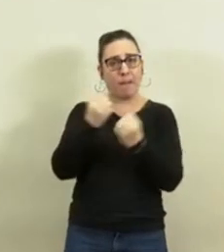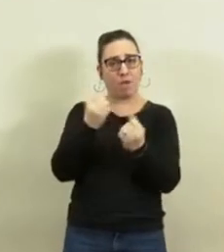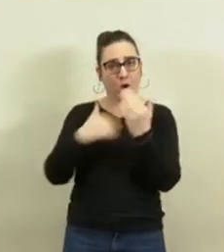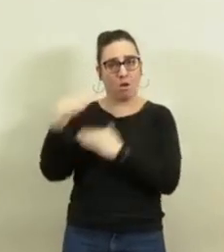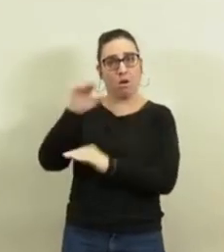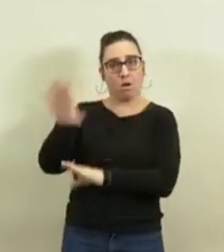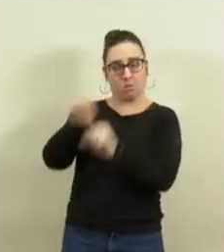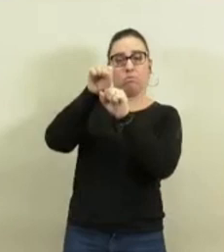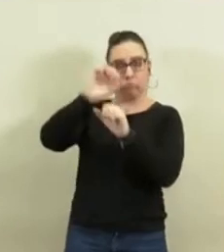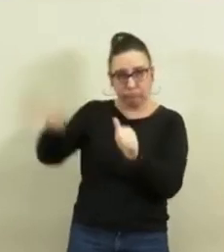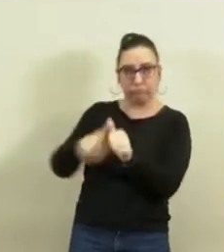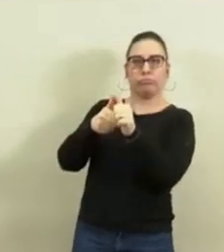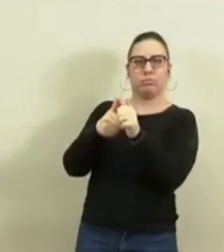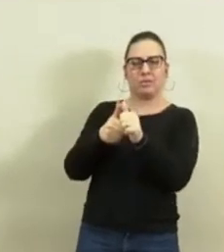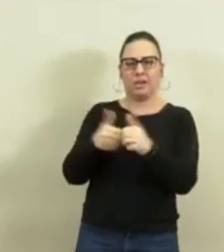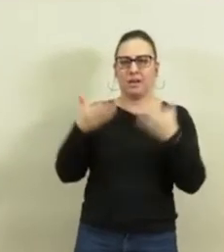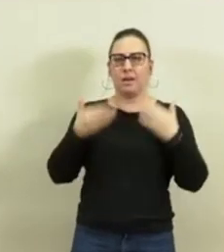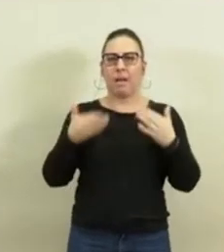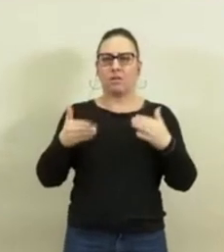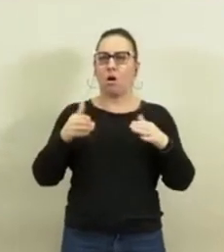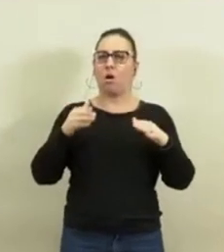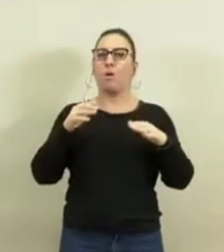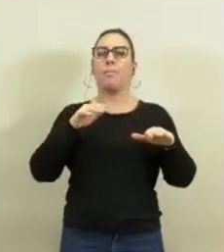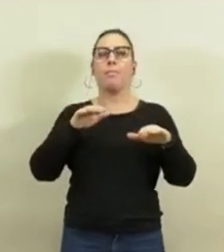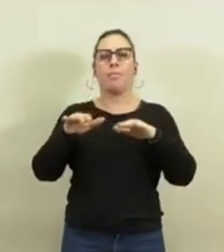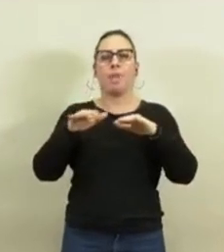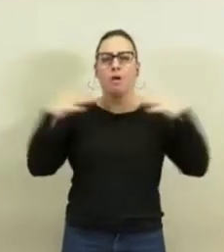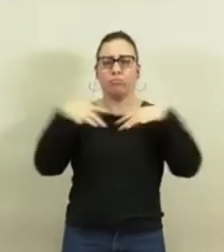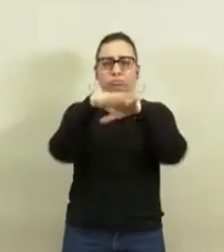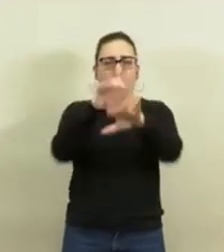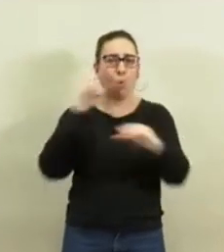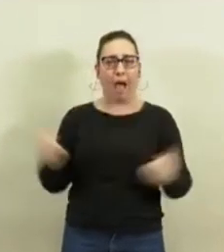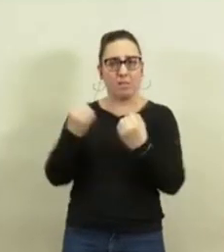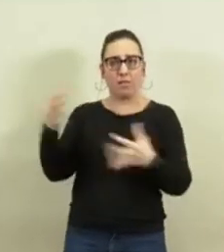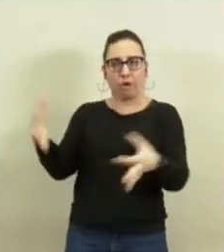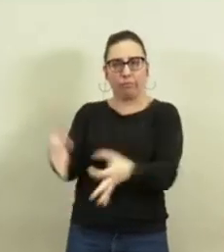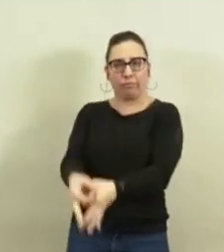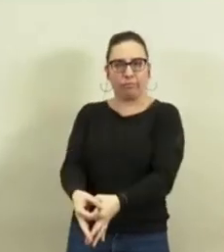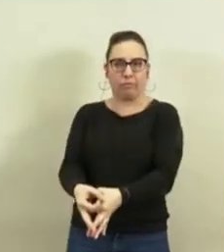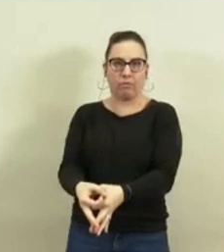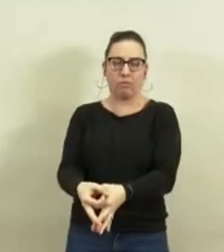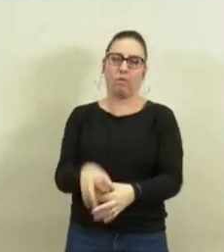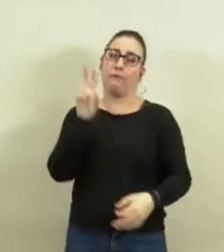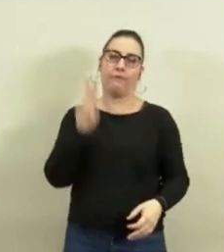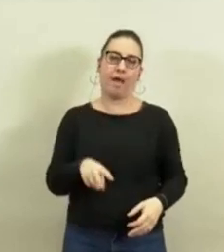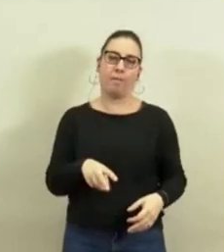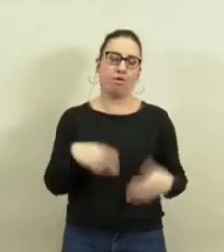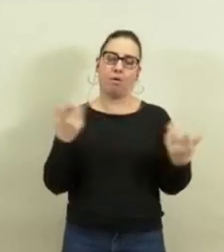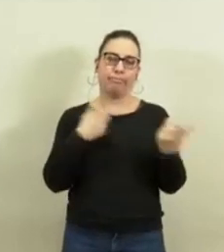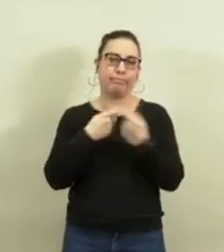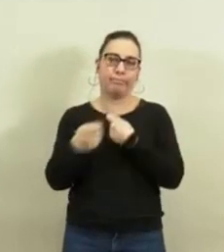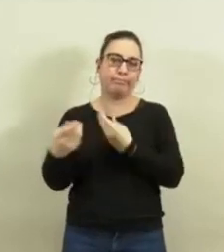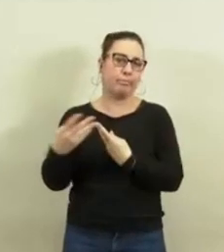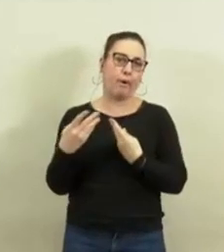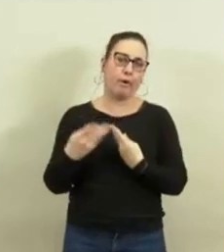qui sont maintenant noyés dans la masse parce qu'il n'y a plus assez d'animateurs. Quel cynisme! Vous évoquez une mise